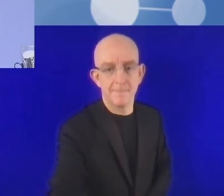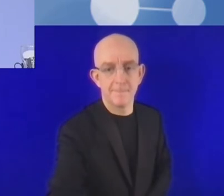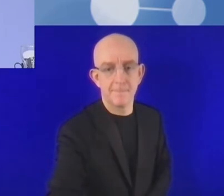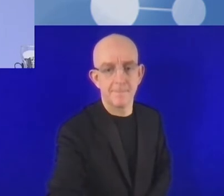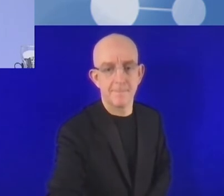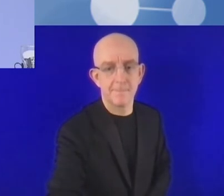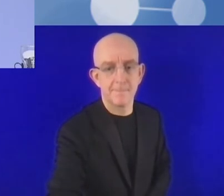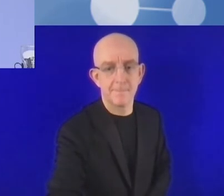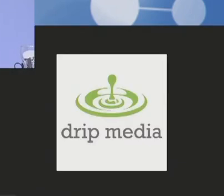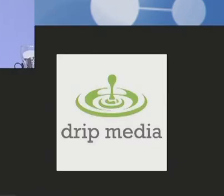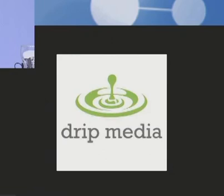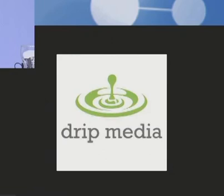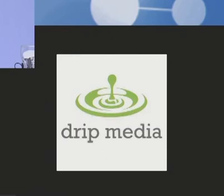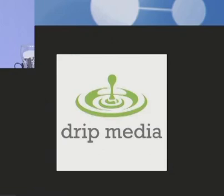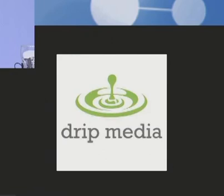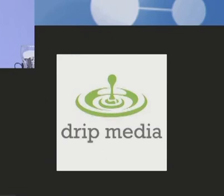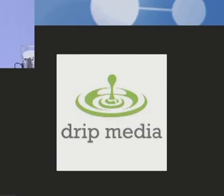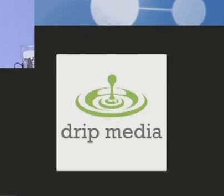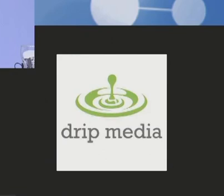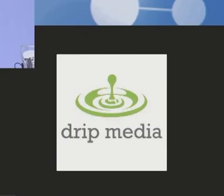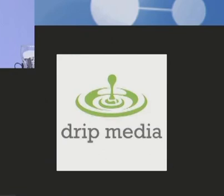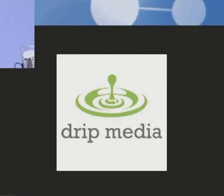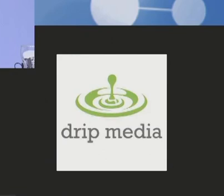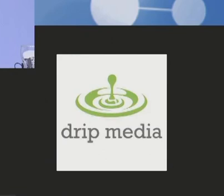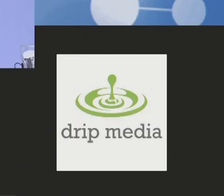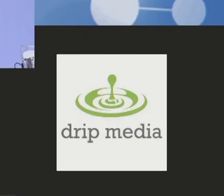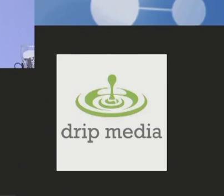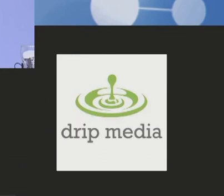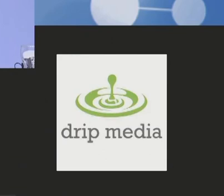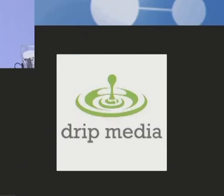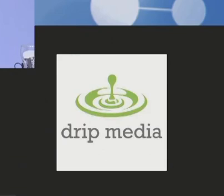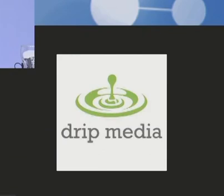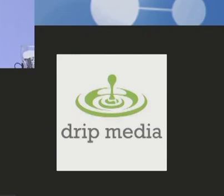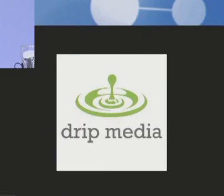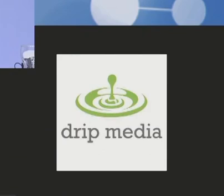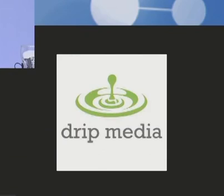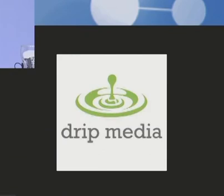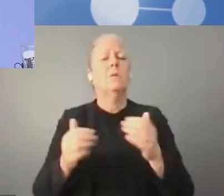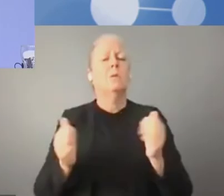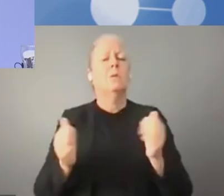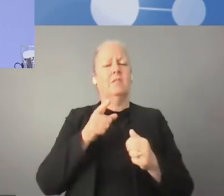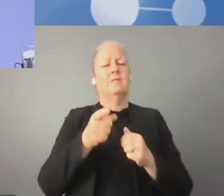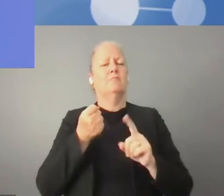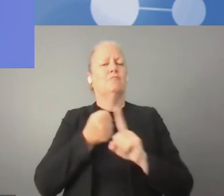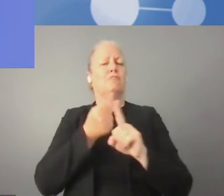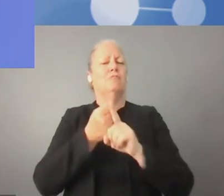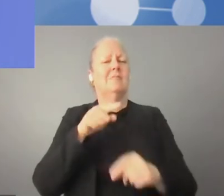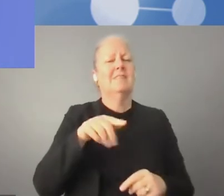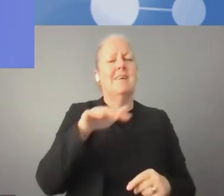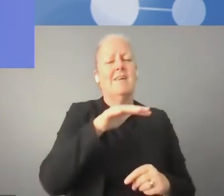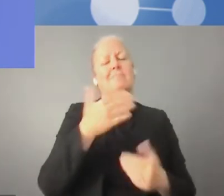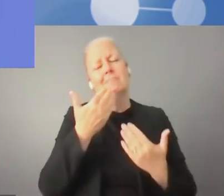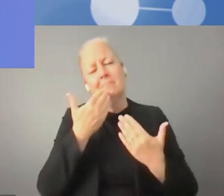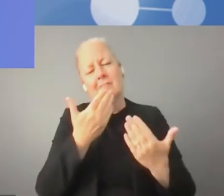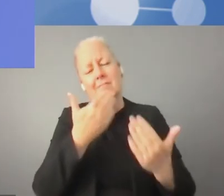面共同的来进行这方面的投入。我想必须我们值得